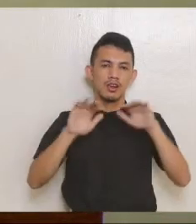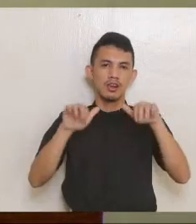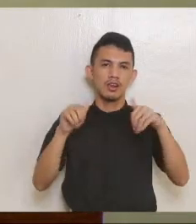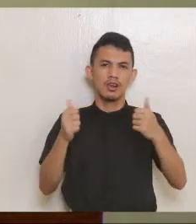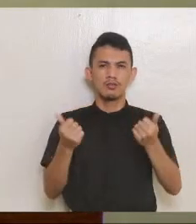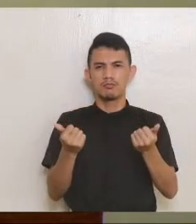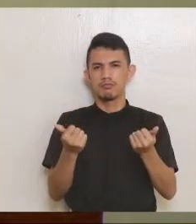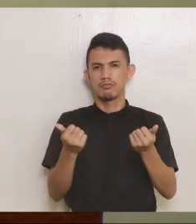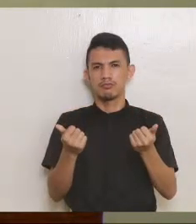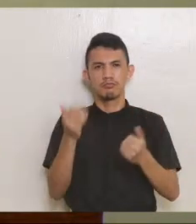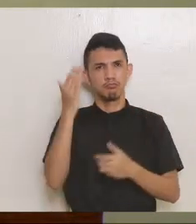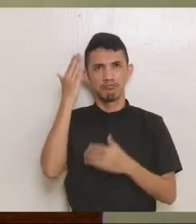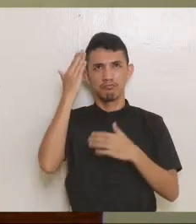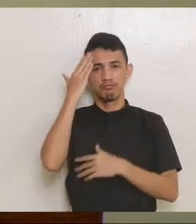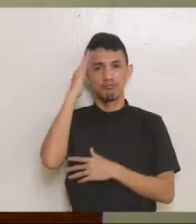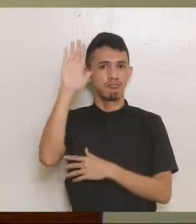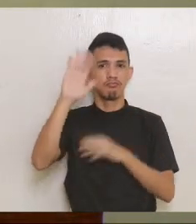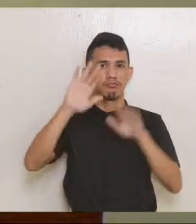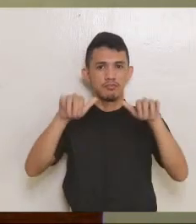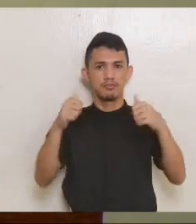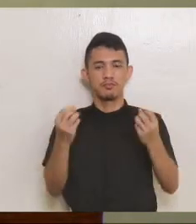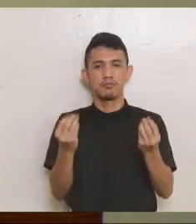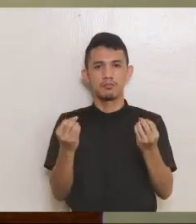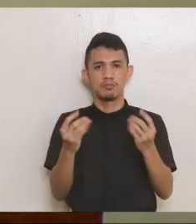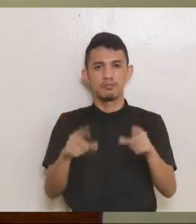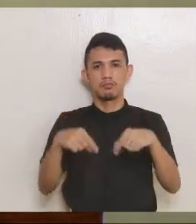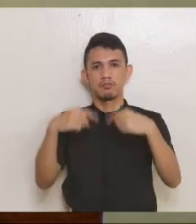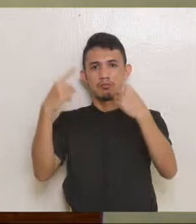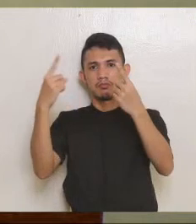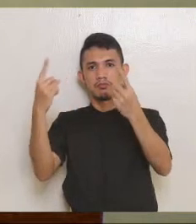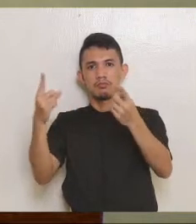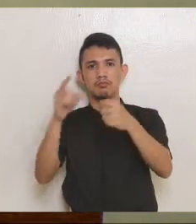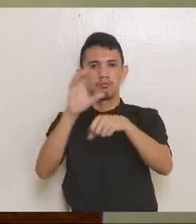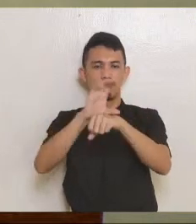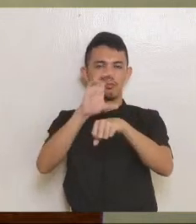sa COVID. Mga kaigsuunan,